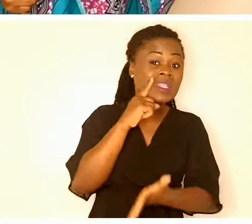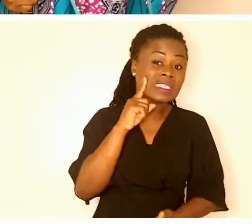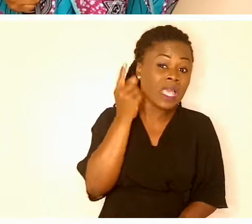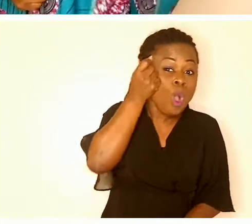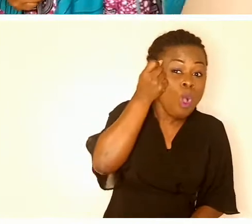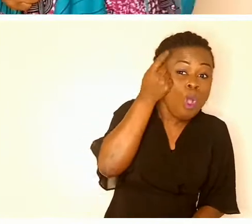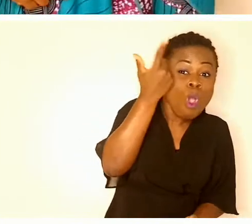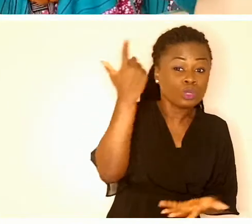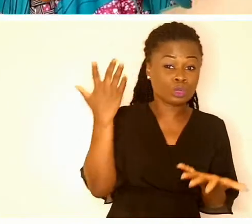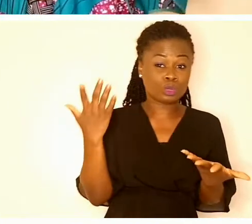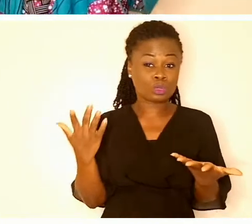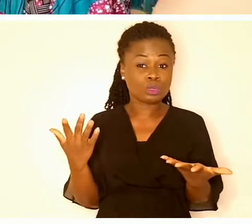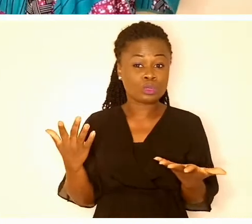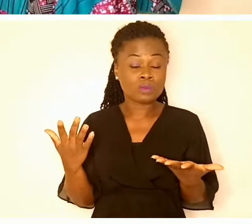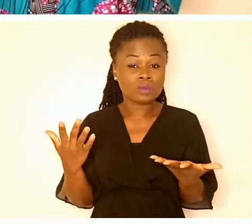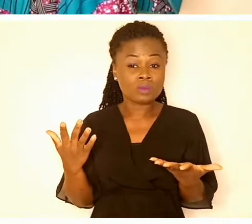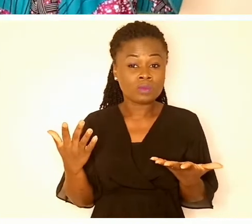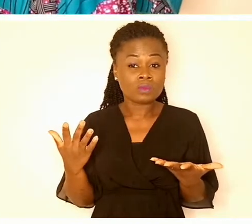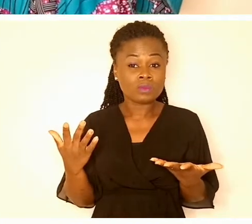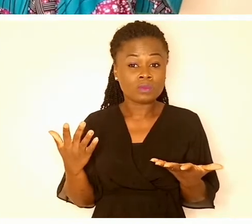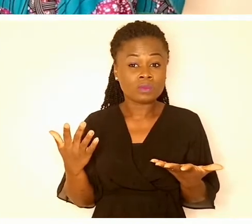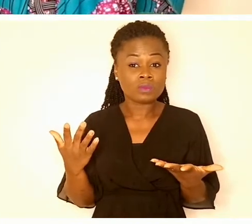puisse comprendre le message.